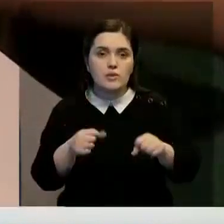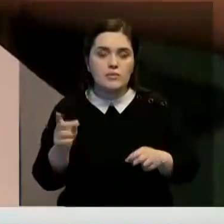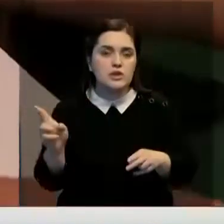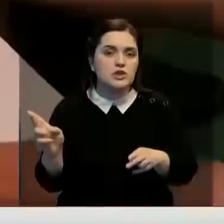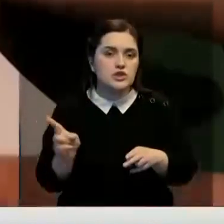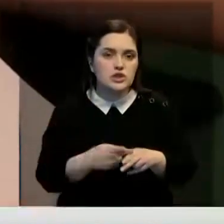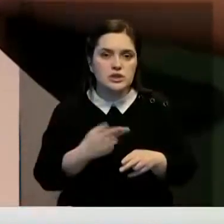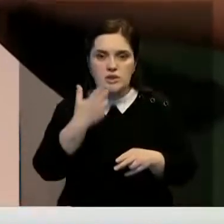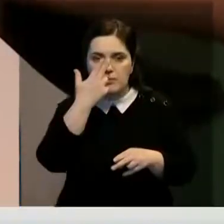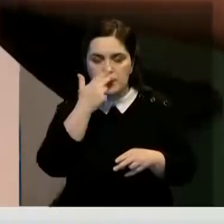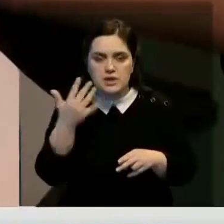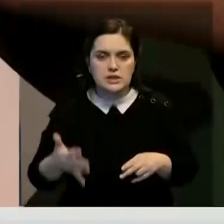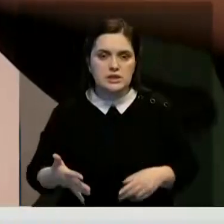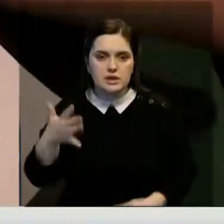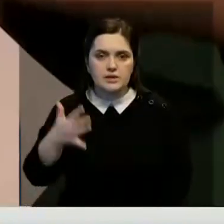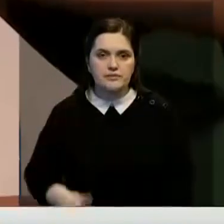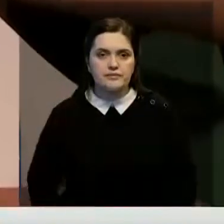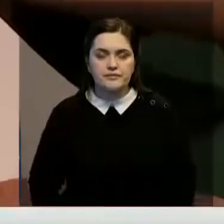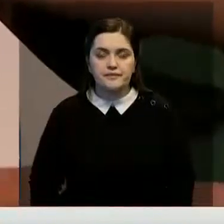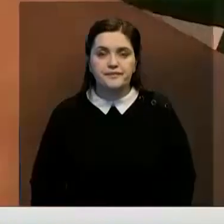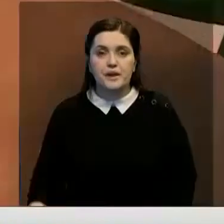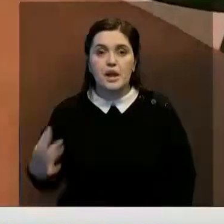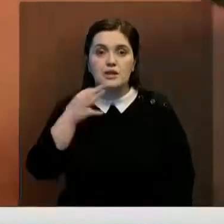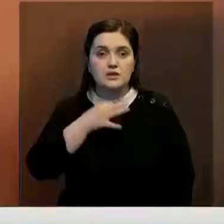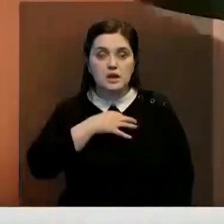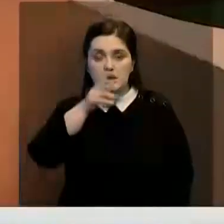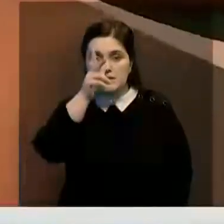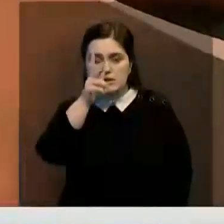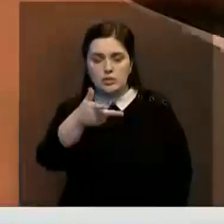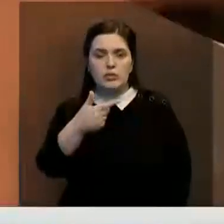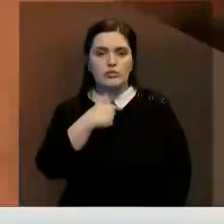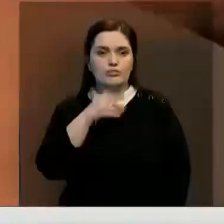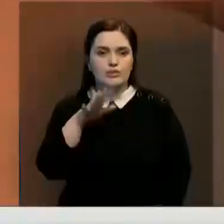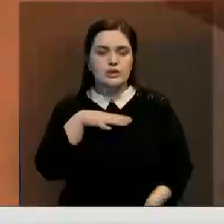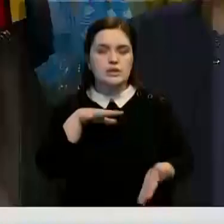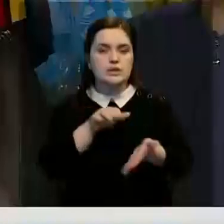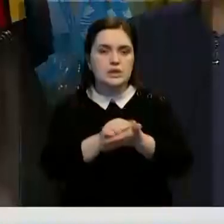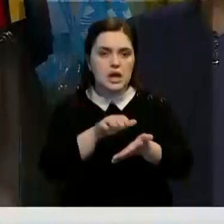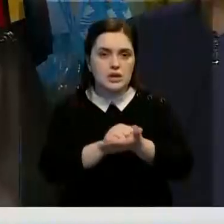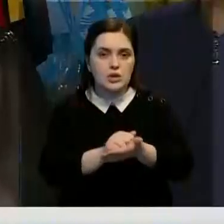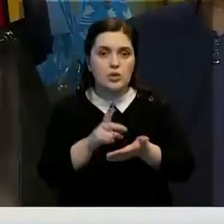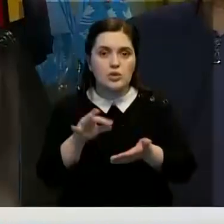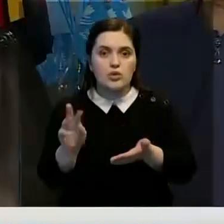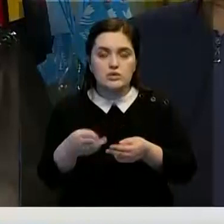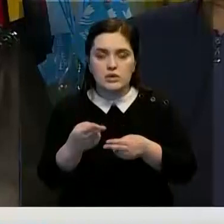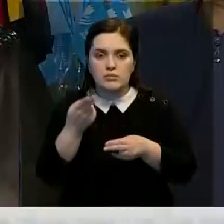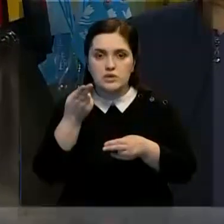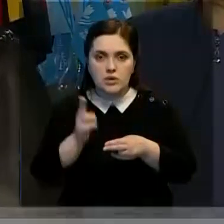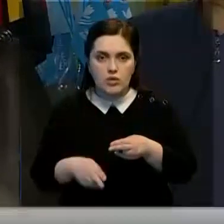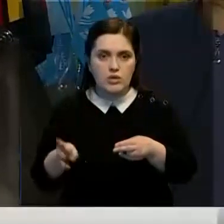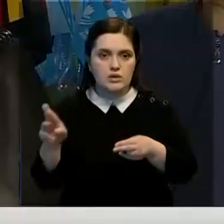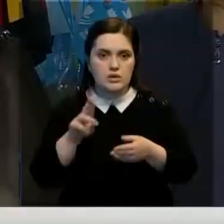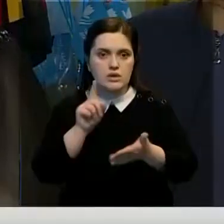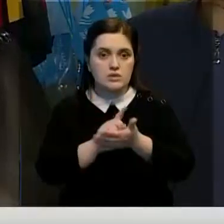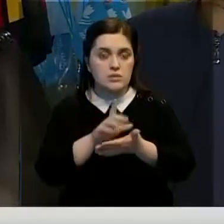лишиться привычного здания. Сказали, что 3 года у нас будут занятия. Но декабрь закончился, в январе должны